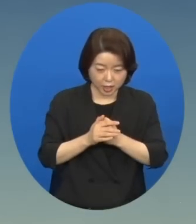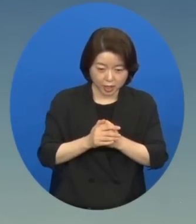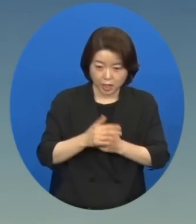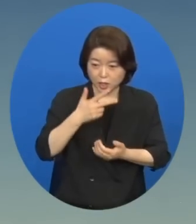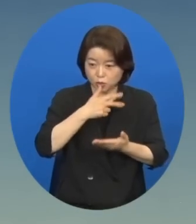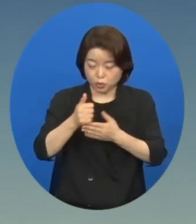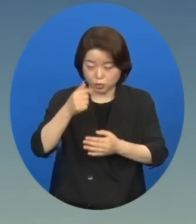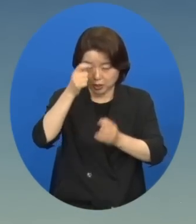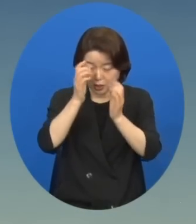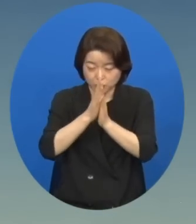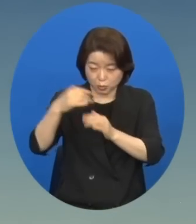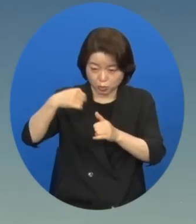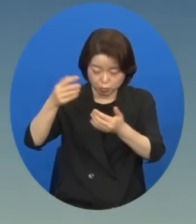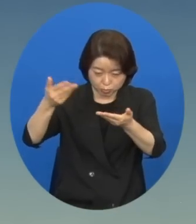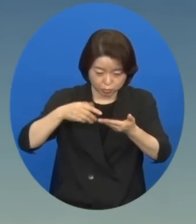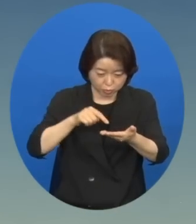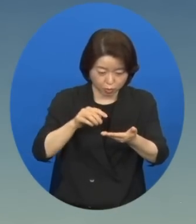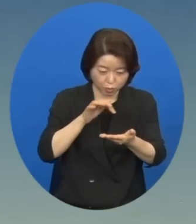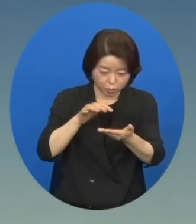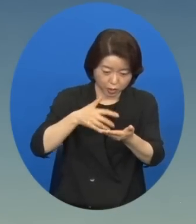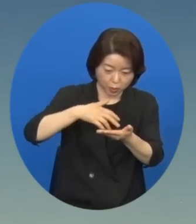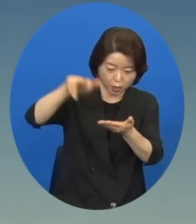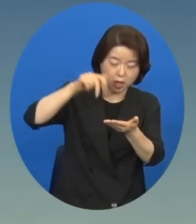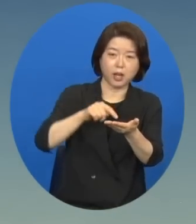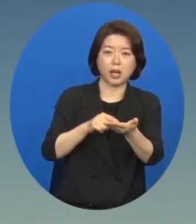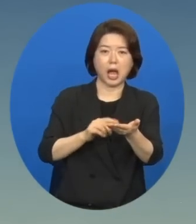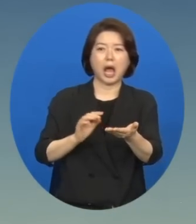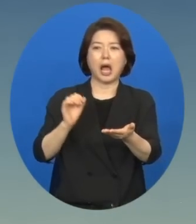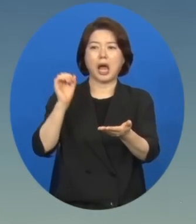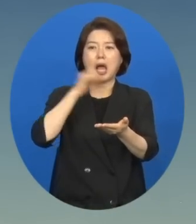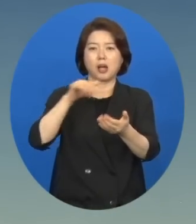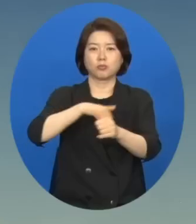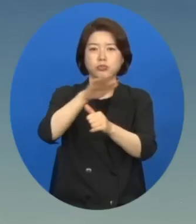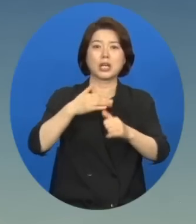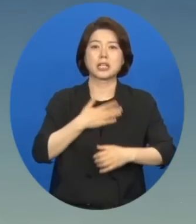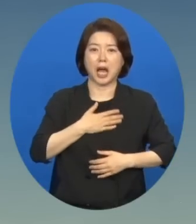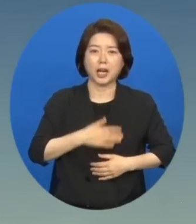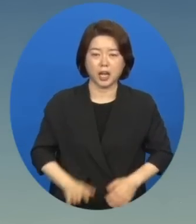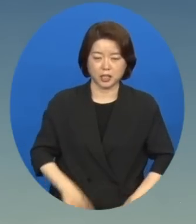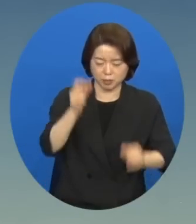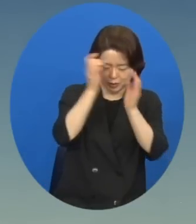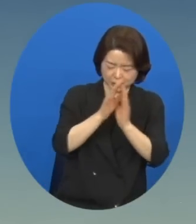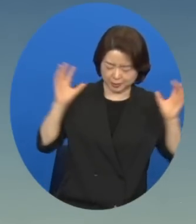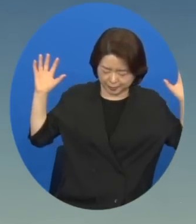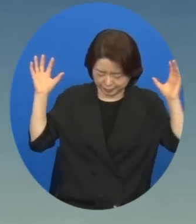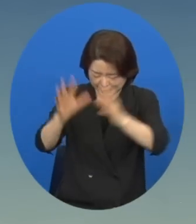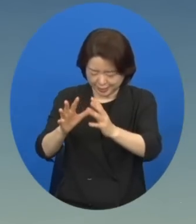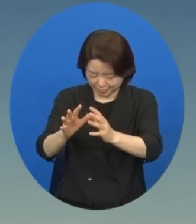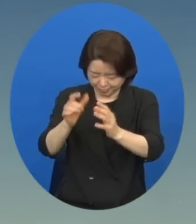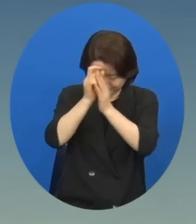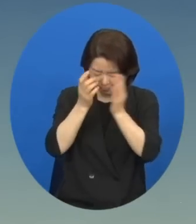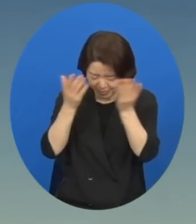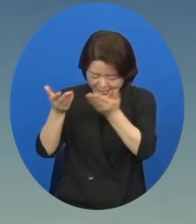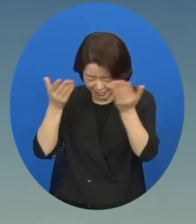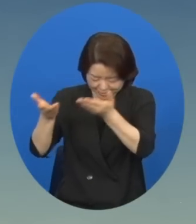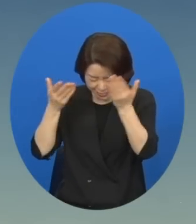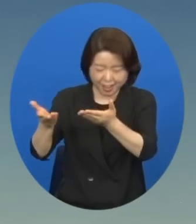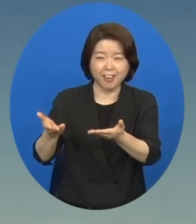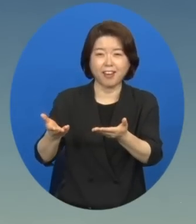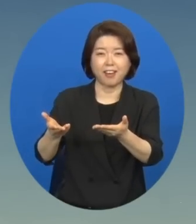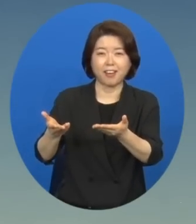올라와요. 그럼 우리는 다 알죠, 이게 무슨 상황인지. 그러면 기도해 주는 거예요. 서로서로 기도해